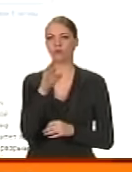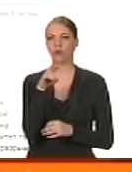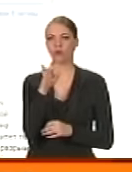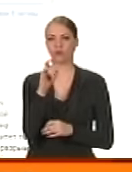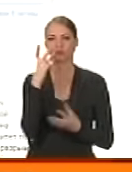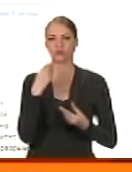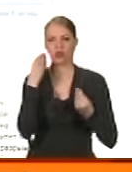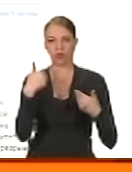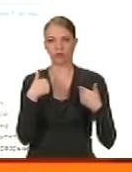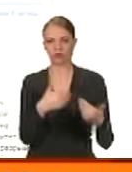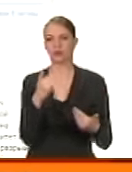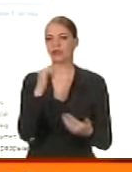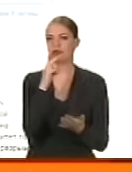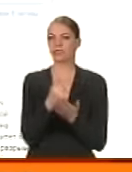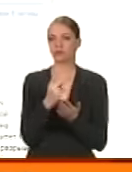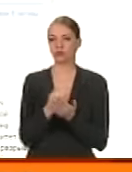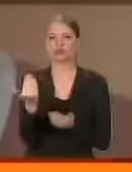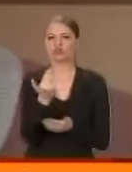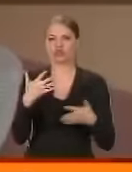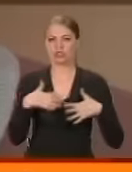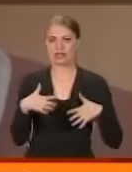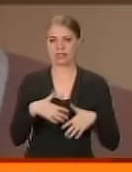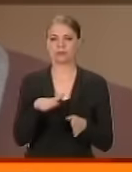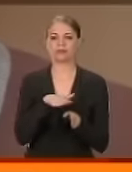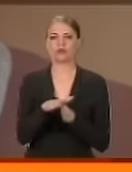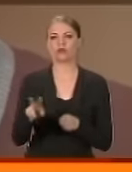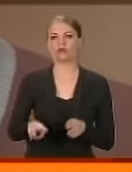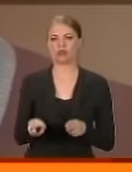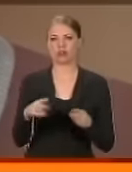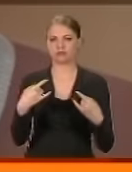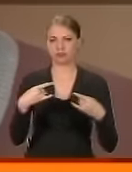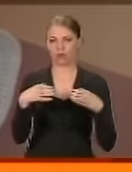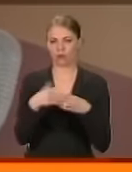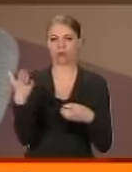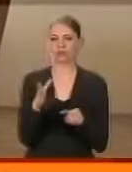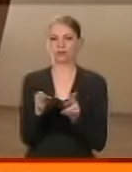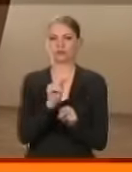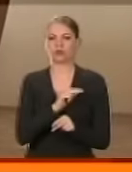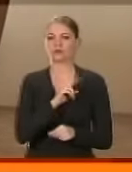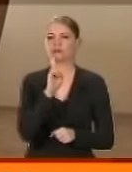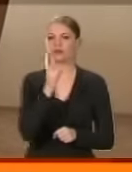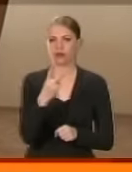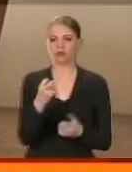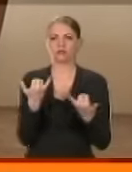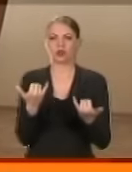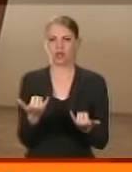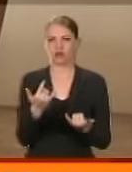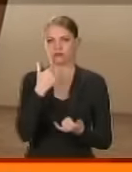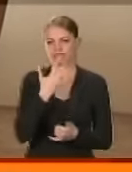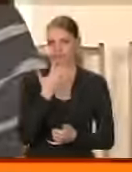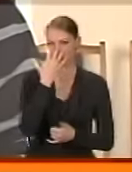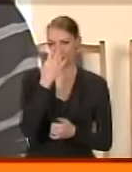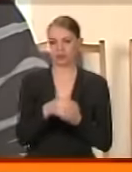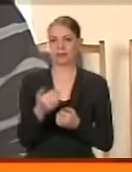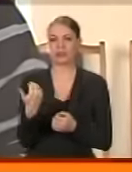Поклонську з днем народження та демонструє, чий Крим. Виконавчий директор телекомпанії, що працював з Оленою 2 роки, наразі червоніє за